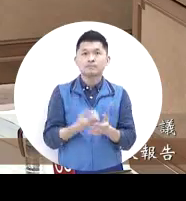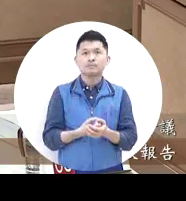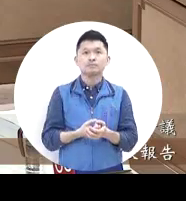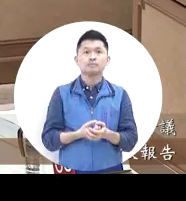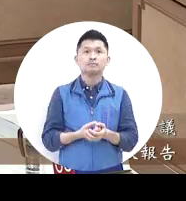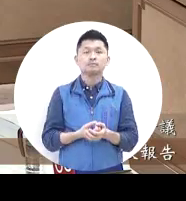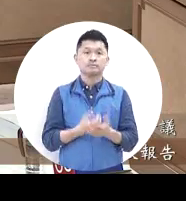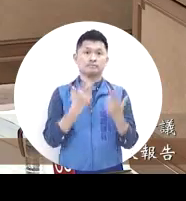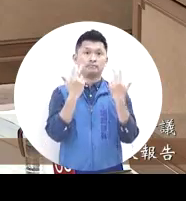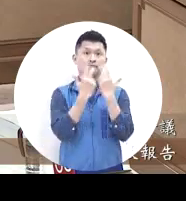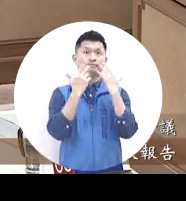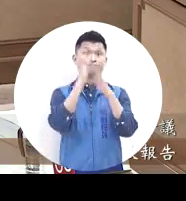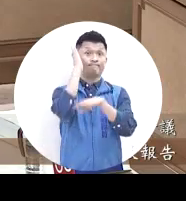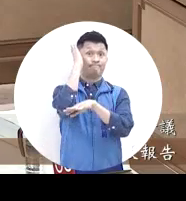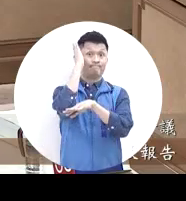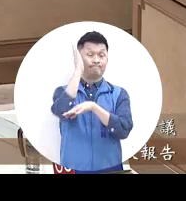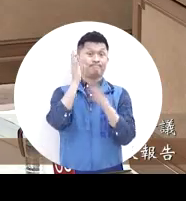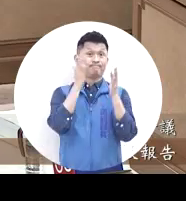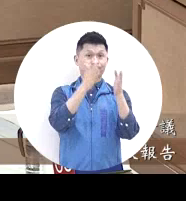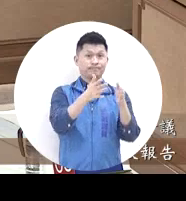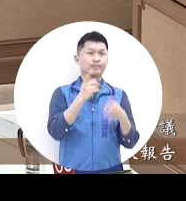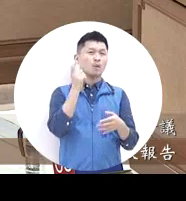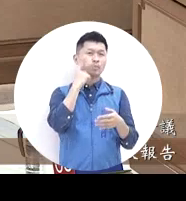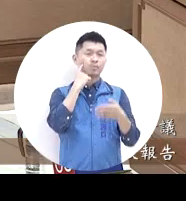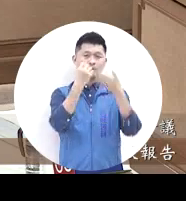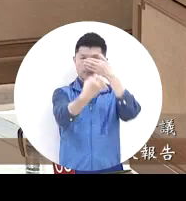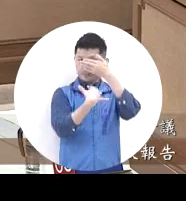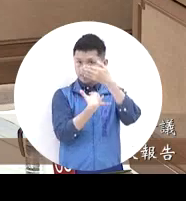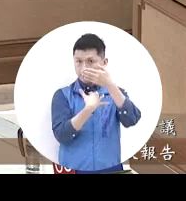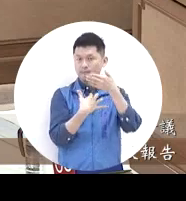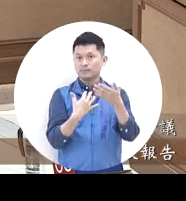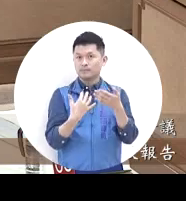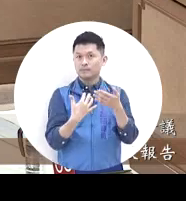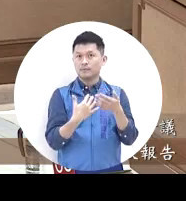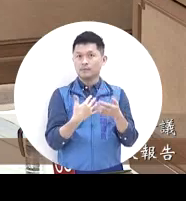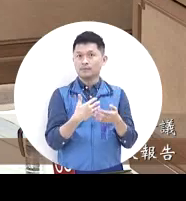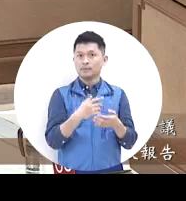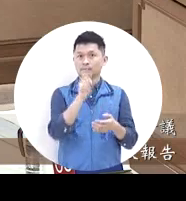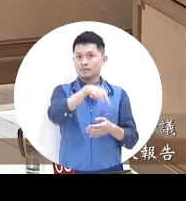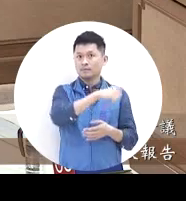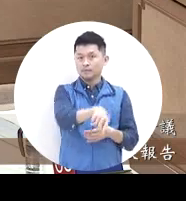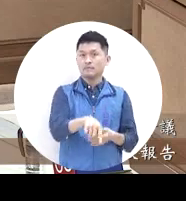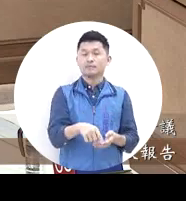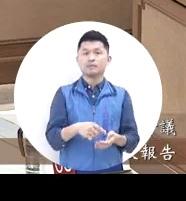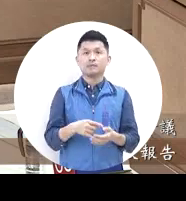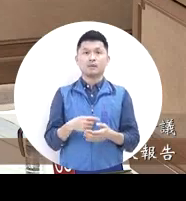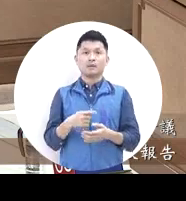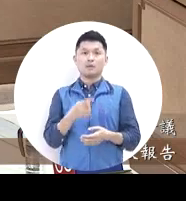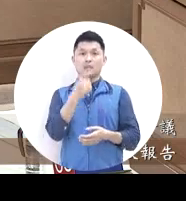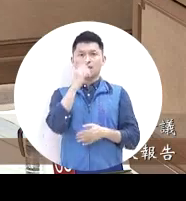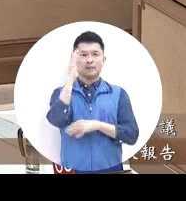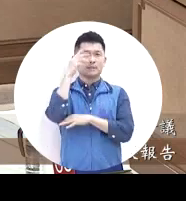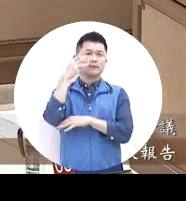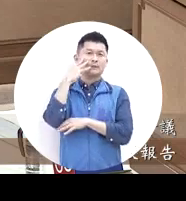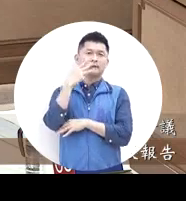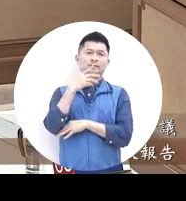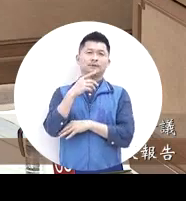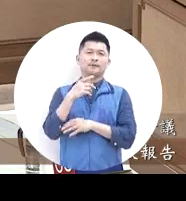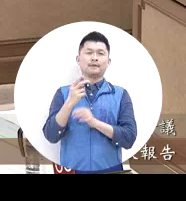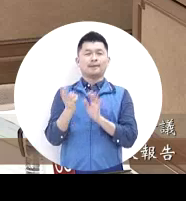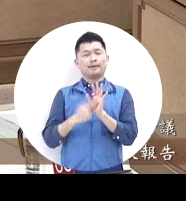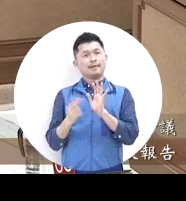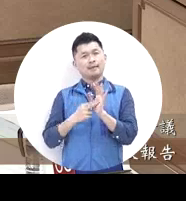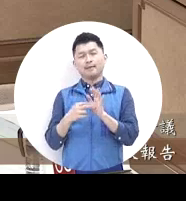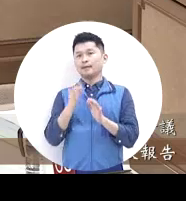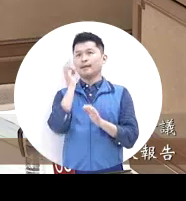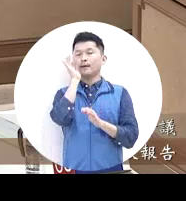新北市政府针对不实的这些谣言，今天如果说啊，因为我很少要去讲政治的事情了，今